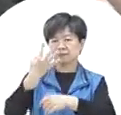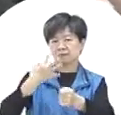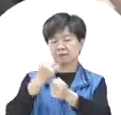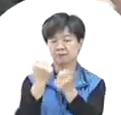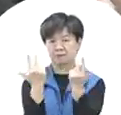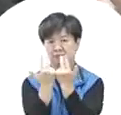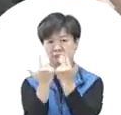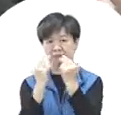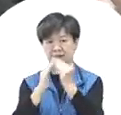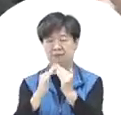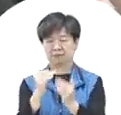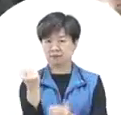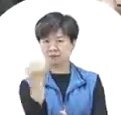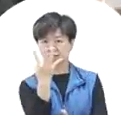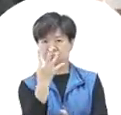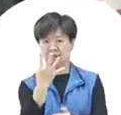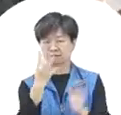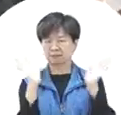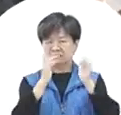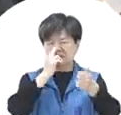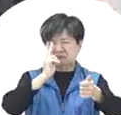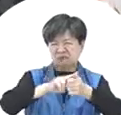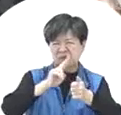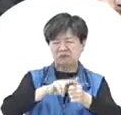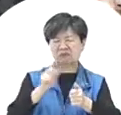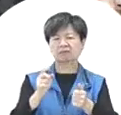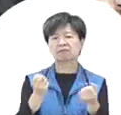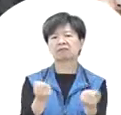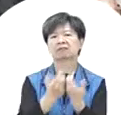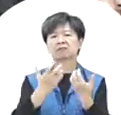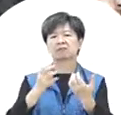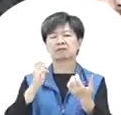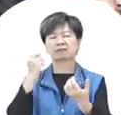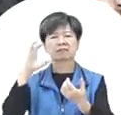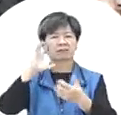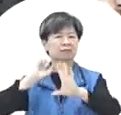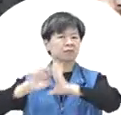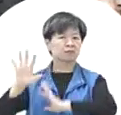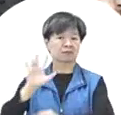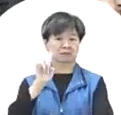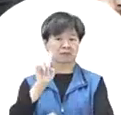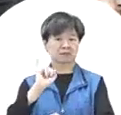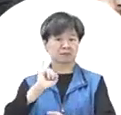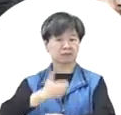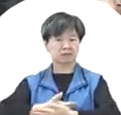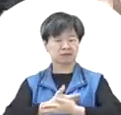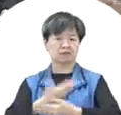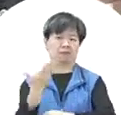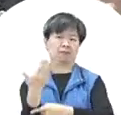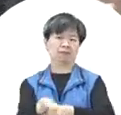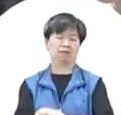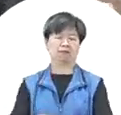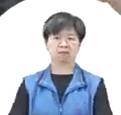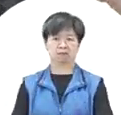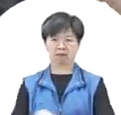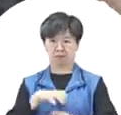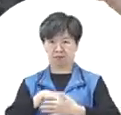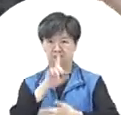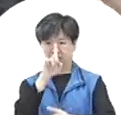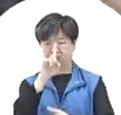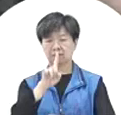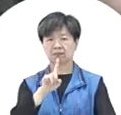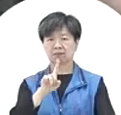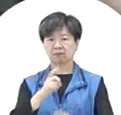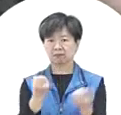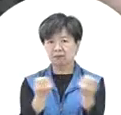有4起虐婴事件闹上新闻版面，甚至呢有一名女婴还无辜的死亡，其中有一件呢还是被发